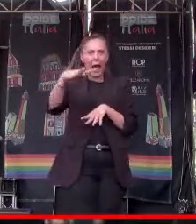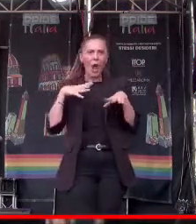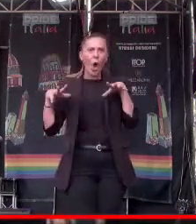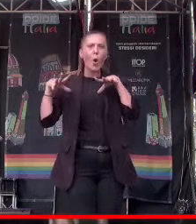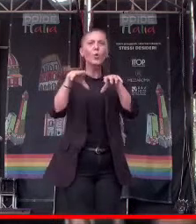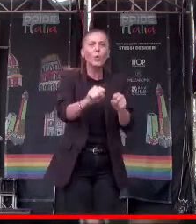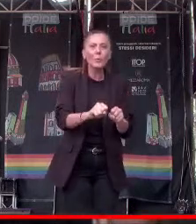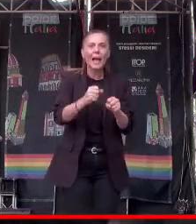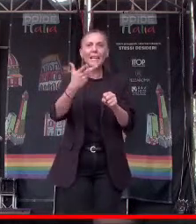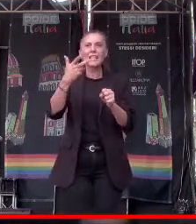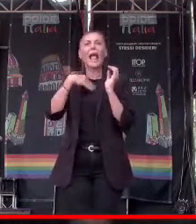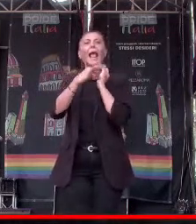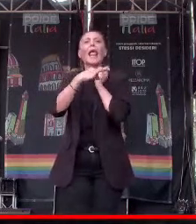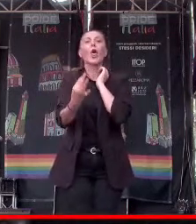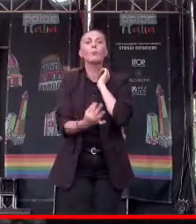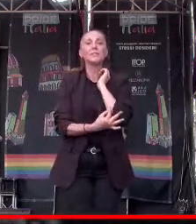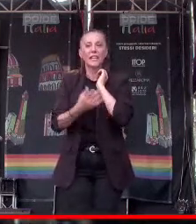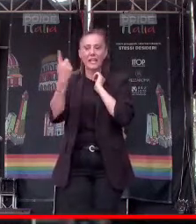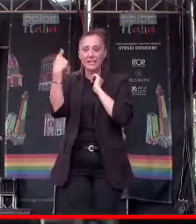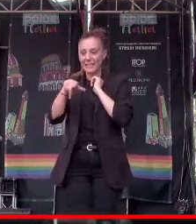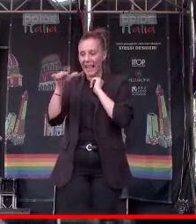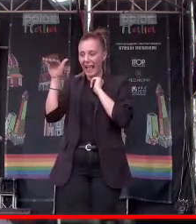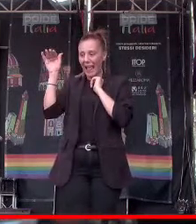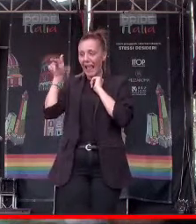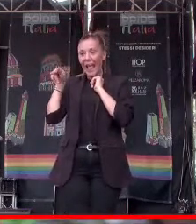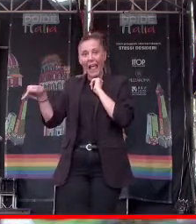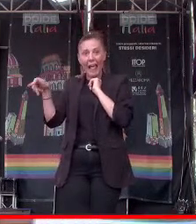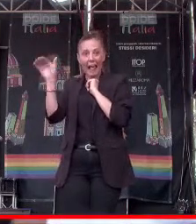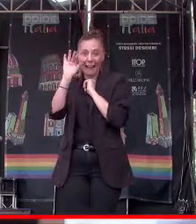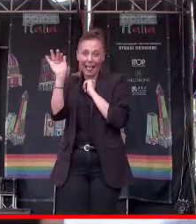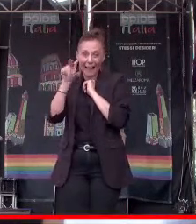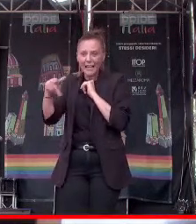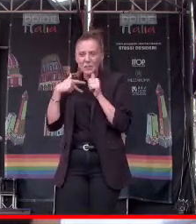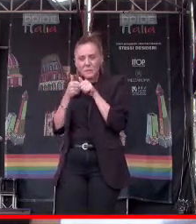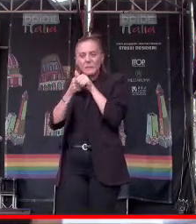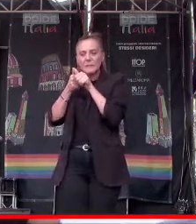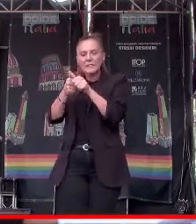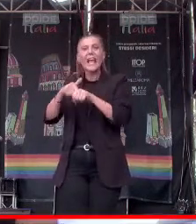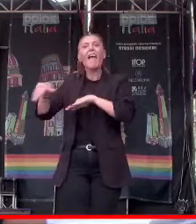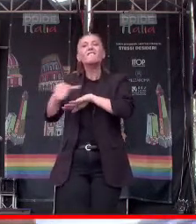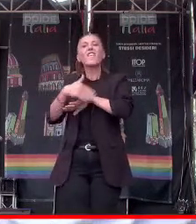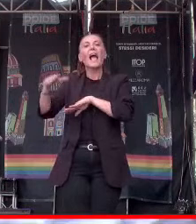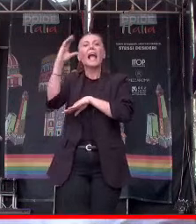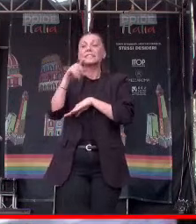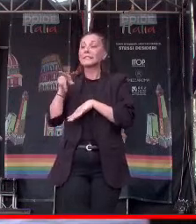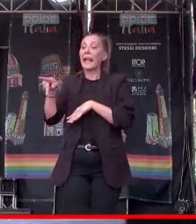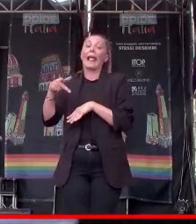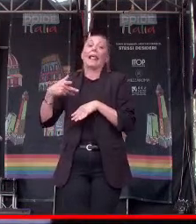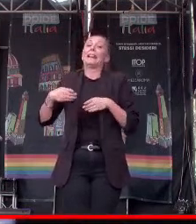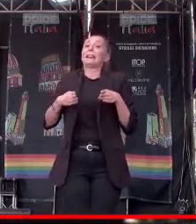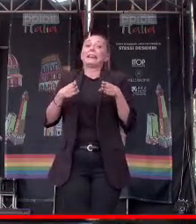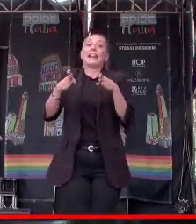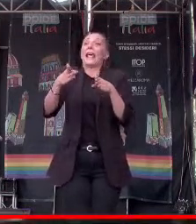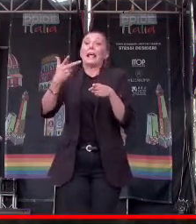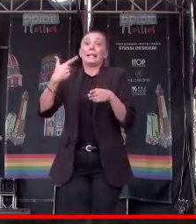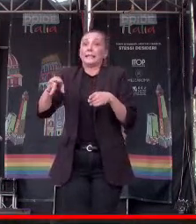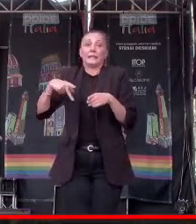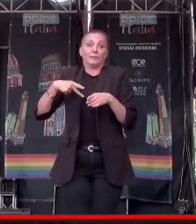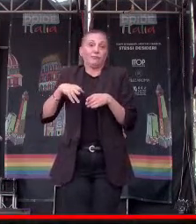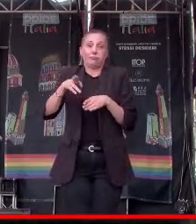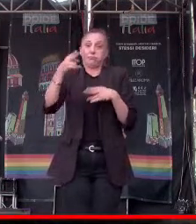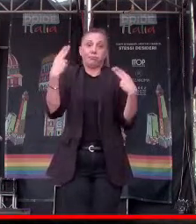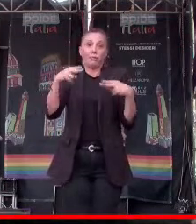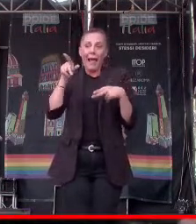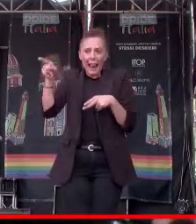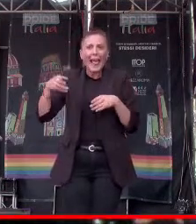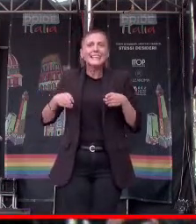avete chilometraggio. Tra l'altro il ragazzo lo sto seguendo da Casilina, Un po' camminare a mezza strada, ragazzo, scusa. No, scherziamo. Lei